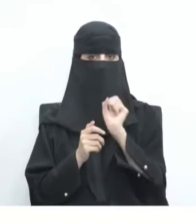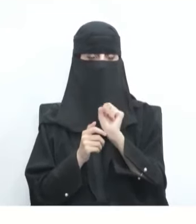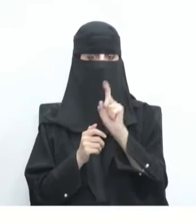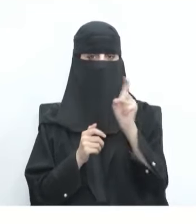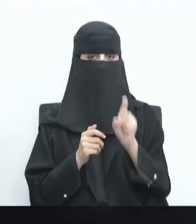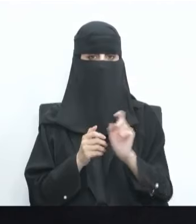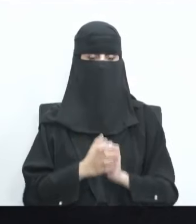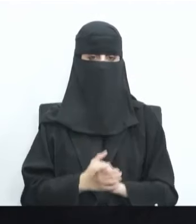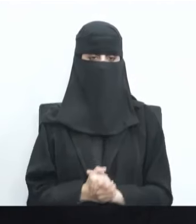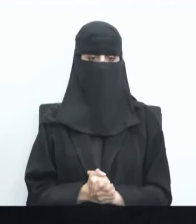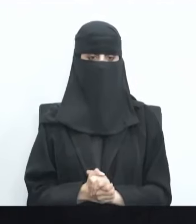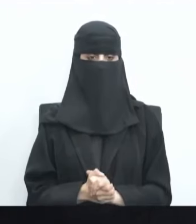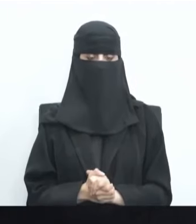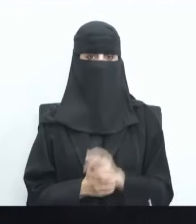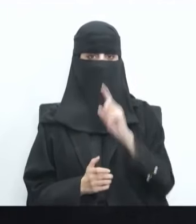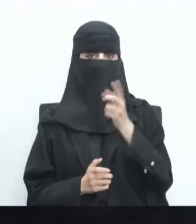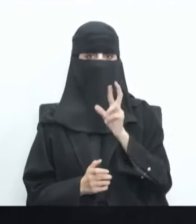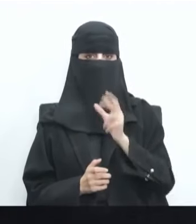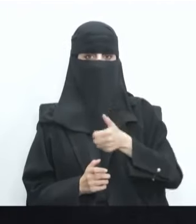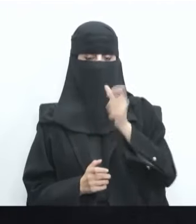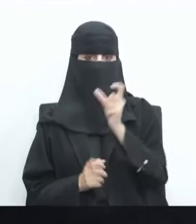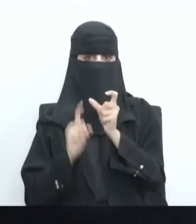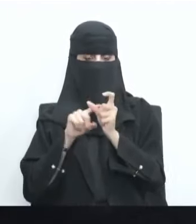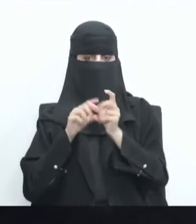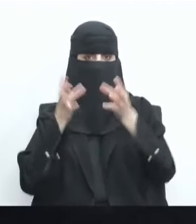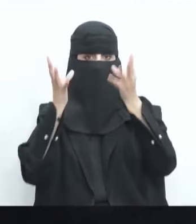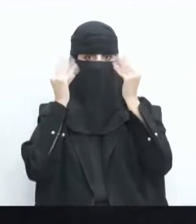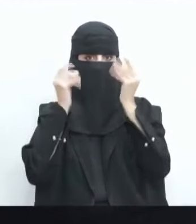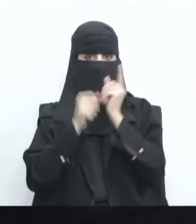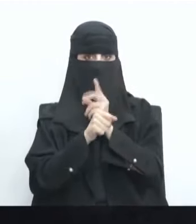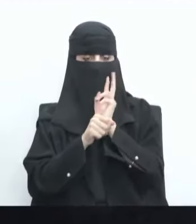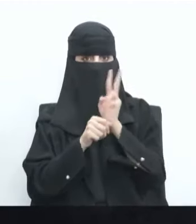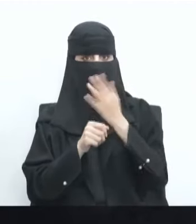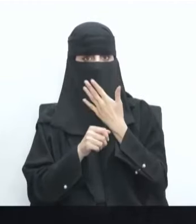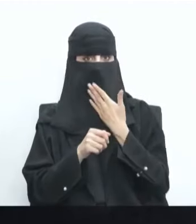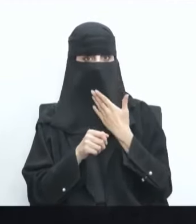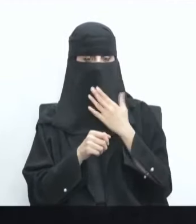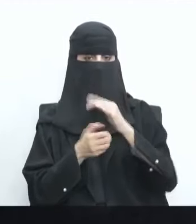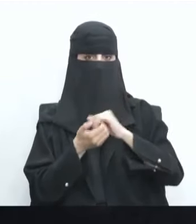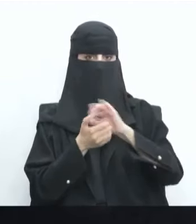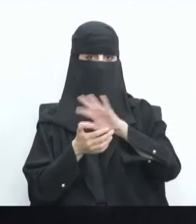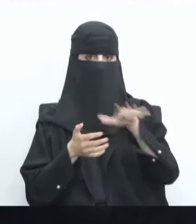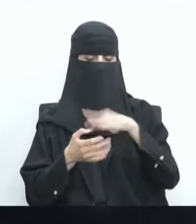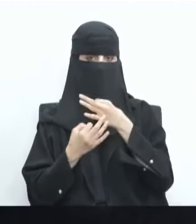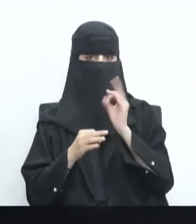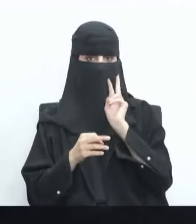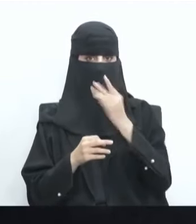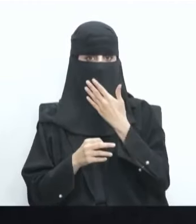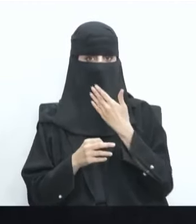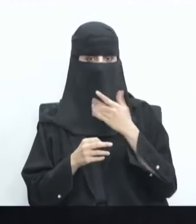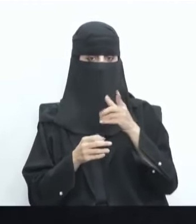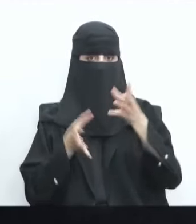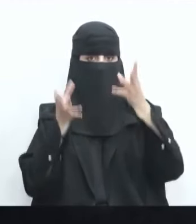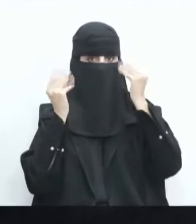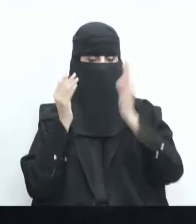كانت تاتي رزان بهذه المعلومات التي اعجبت صديقاتها ومعلمتها من اين